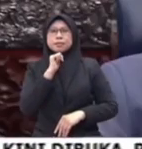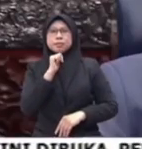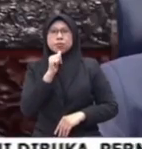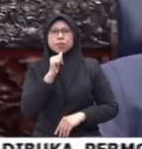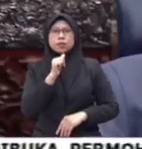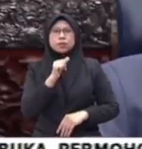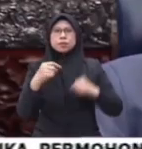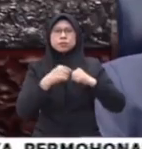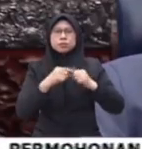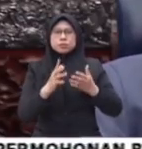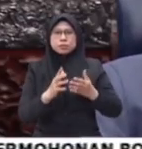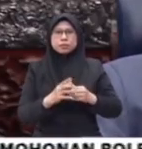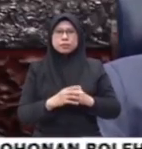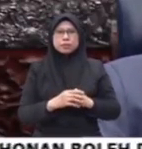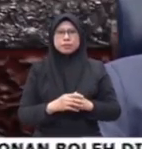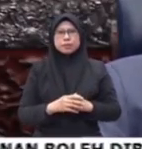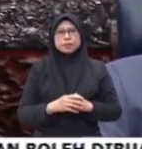sebut di luar.